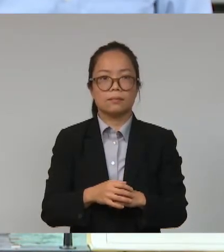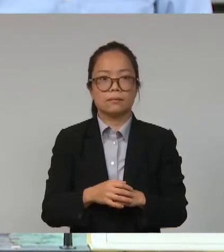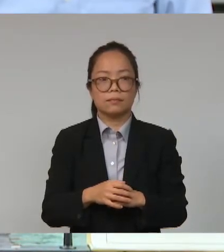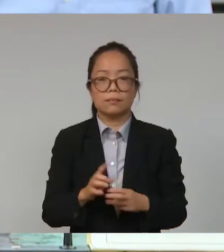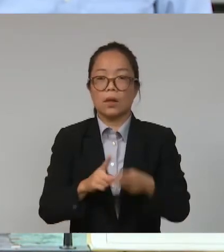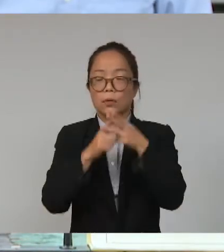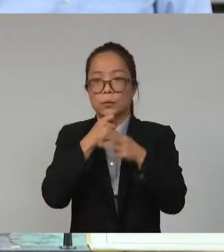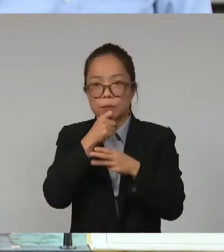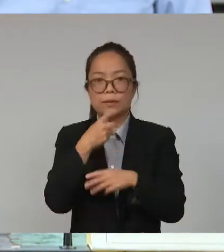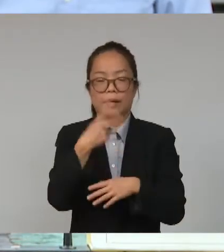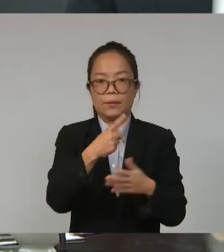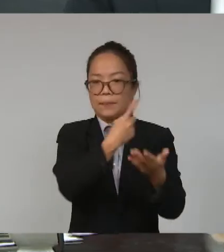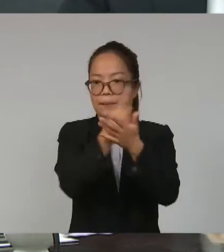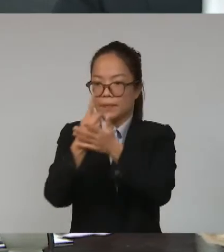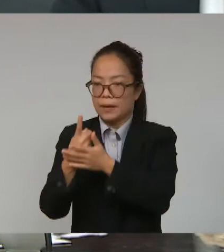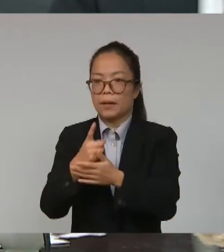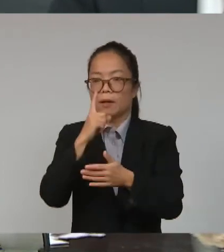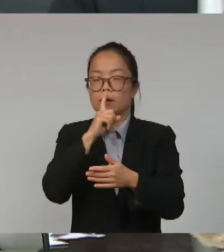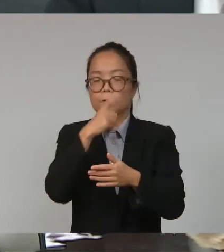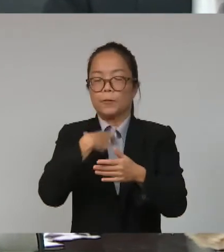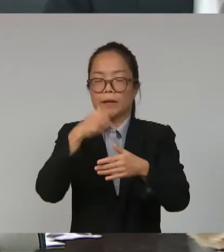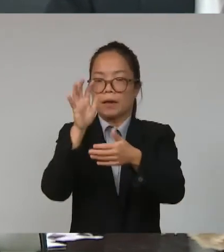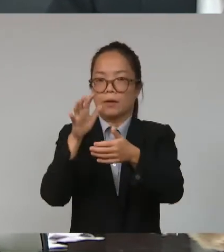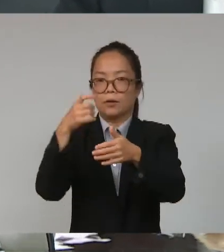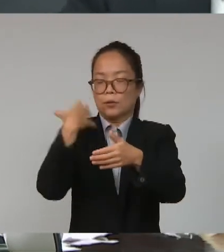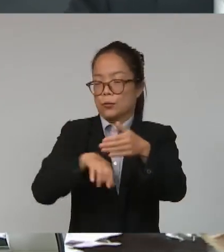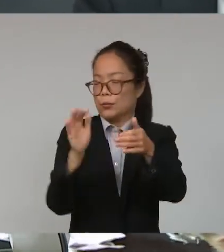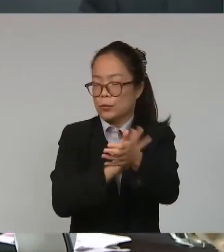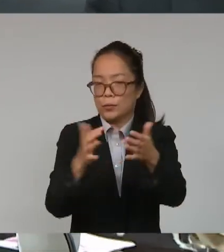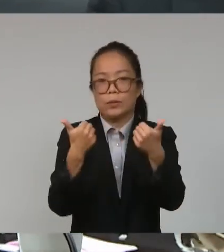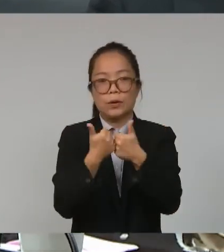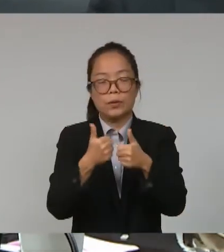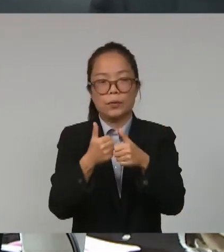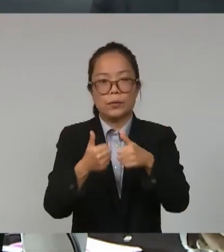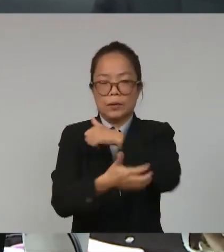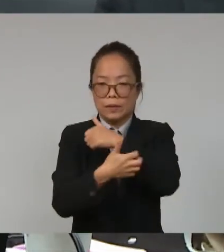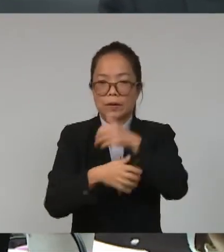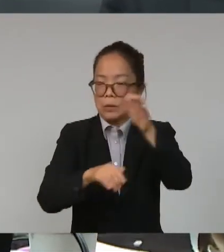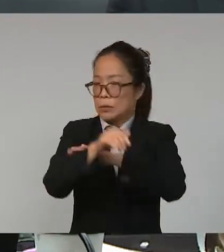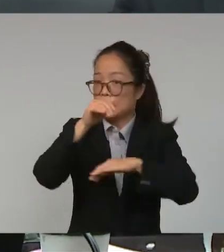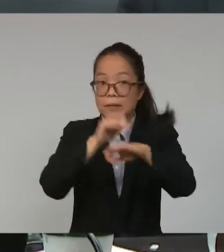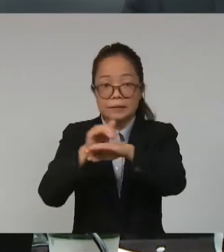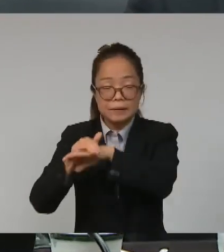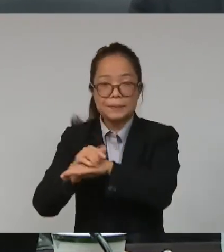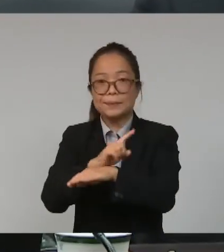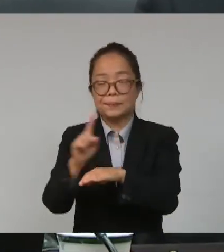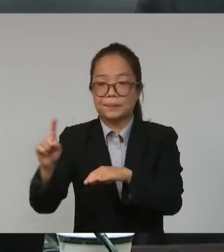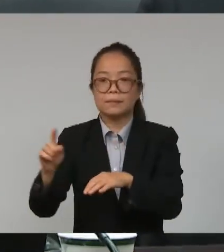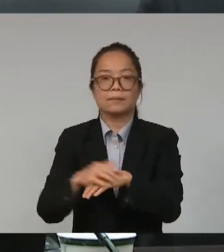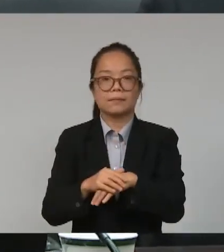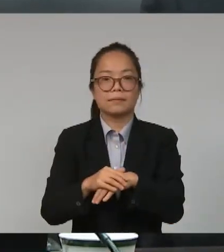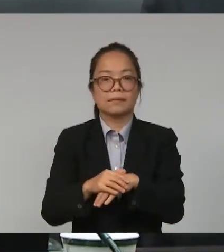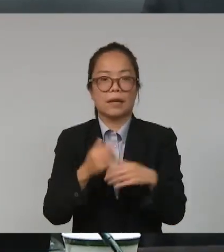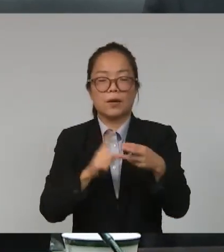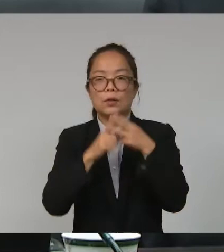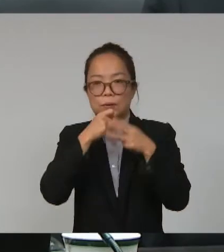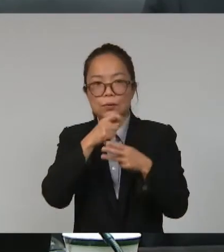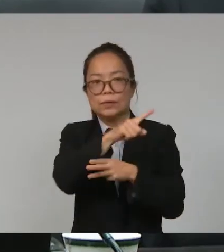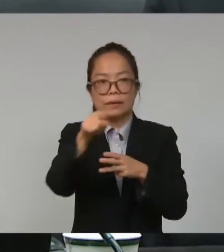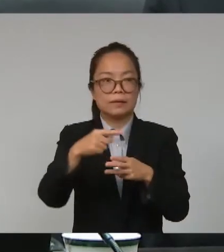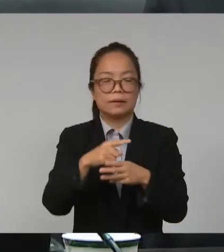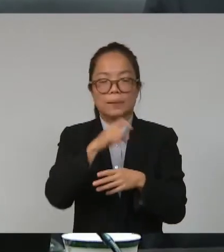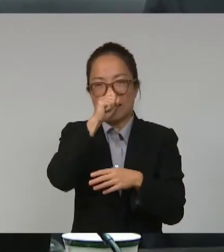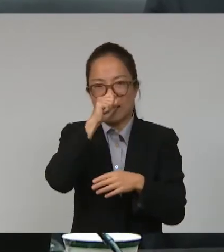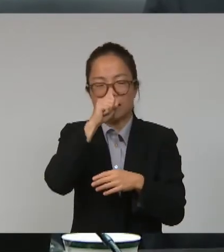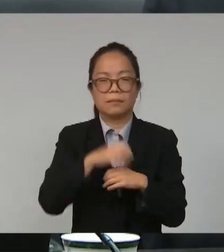主席，在场的中选会的同仁，然后四位学者专家，然后 江主席，然后罗议员好，然后大